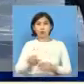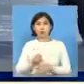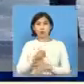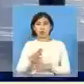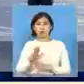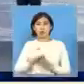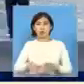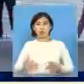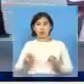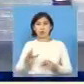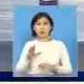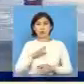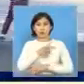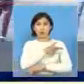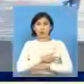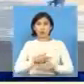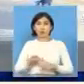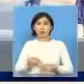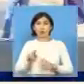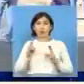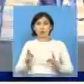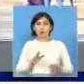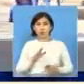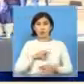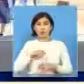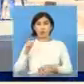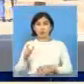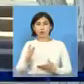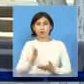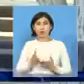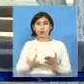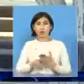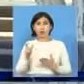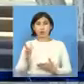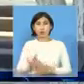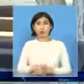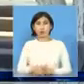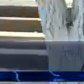обеспечения их безопасности дежурили стражи порядка и сотрудники скорой помощи.